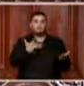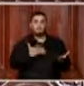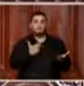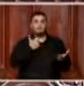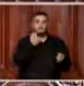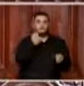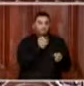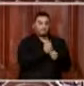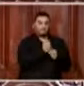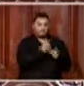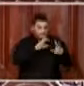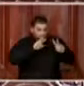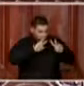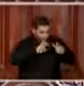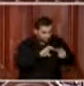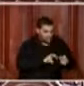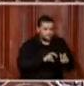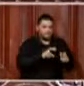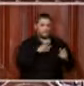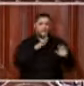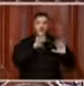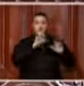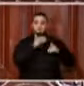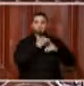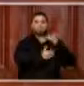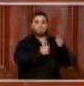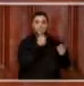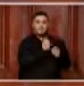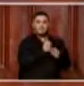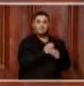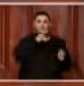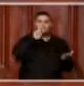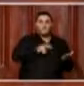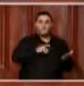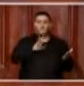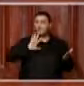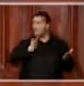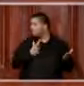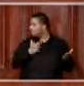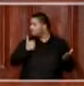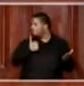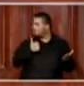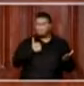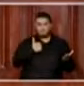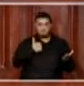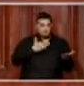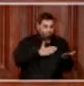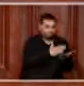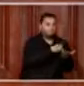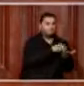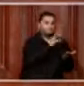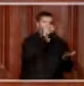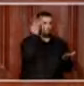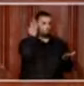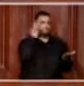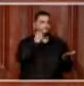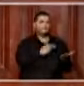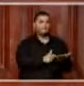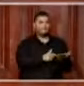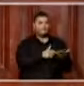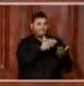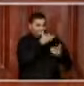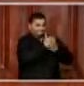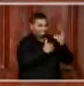سيدرسون بل بدأوا يدرسون المثال التونسي في